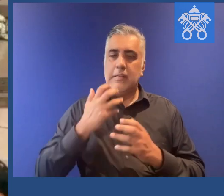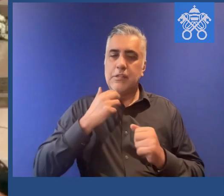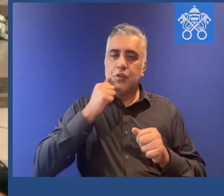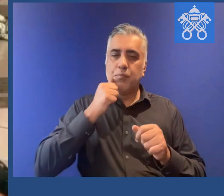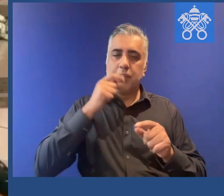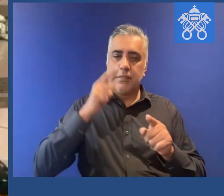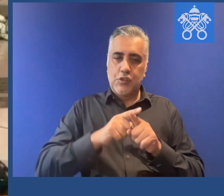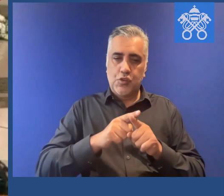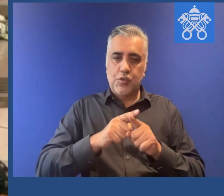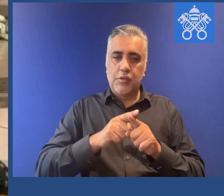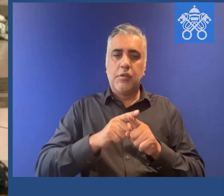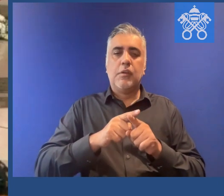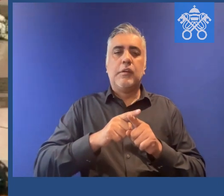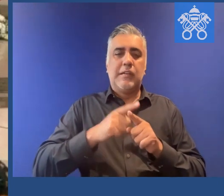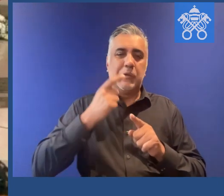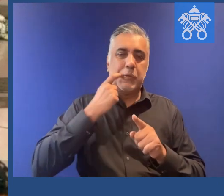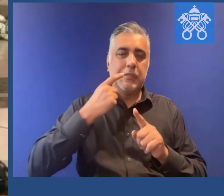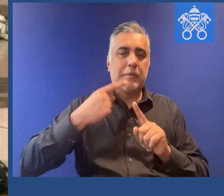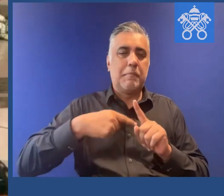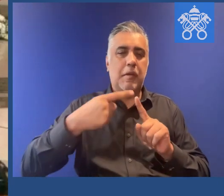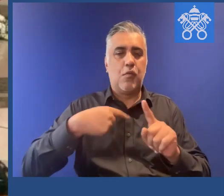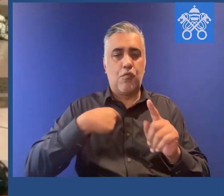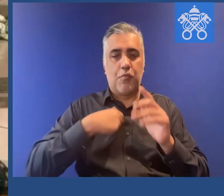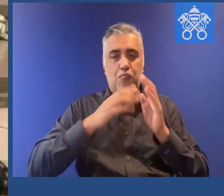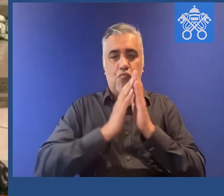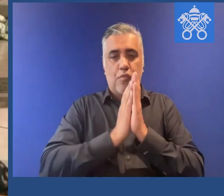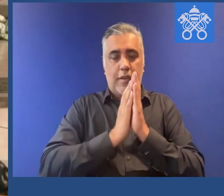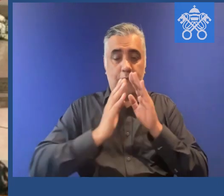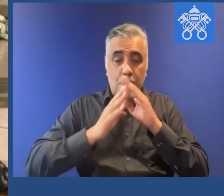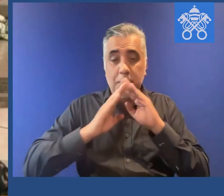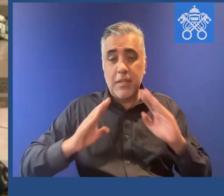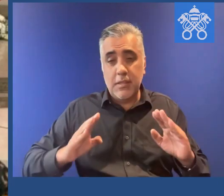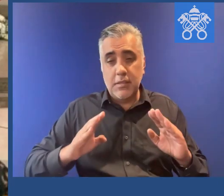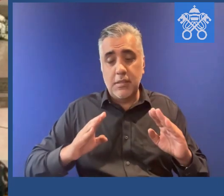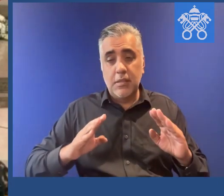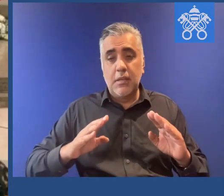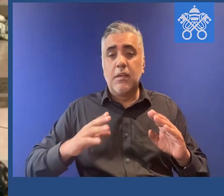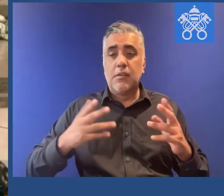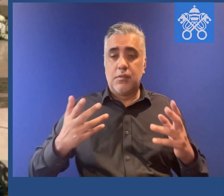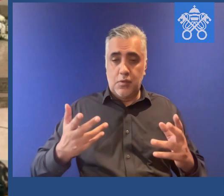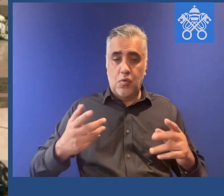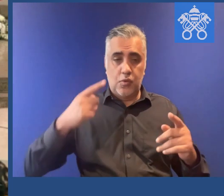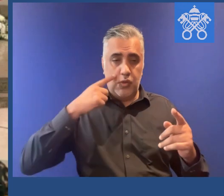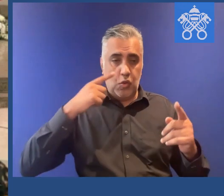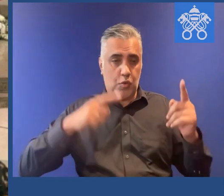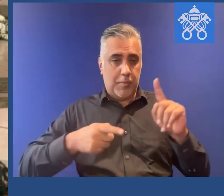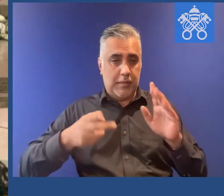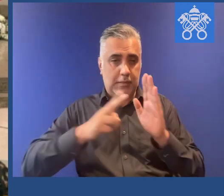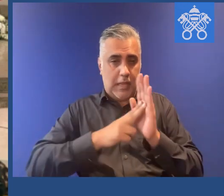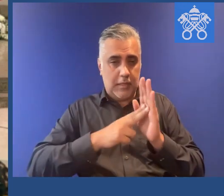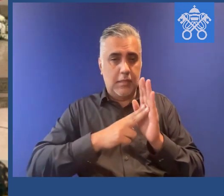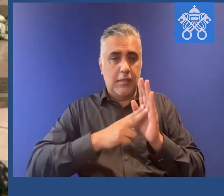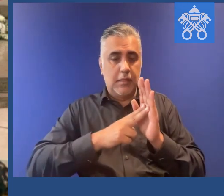dear brothers and sisters, in recent months we have been praying a great deal for peace. In this regard, the agreement signed